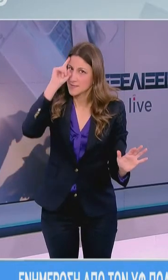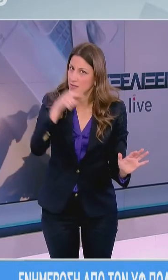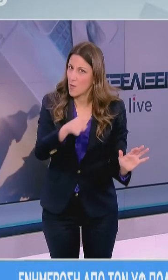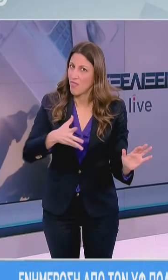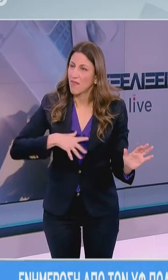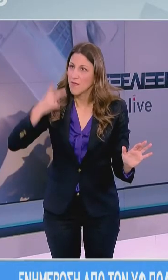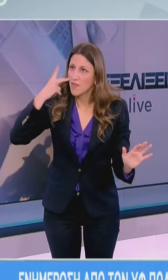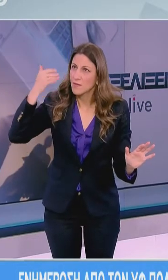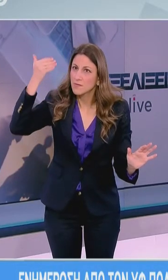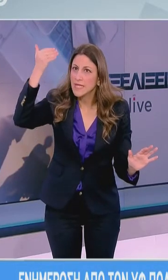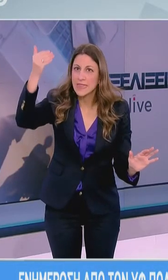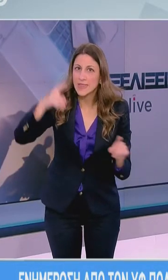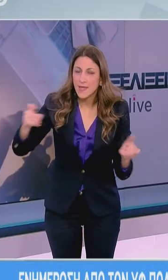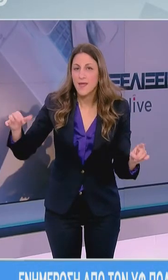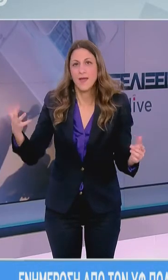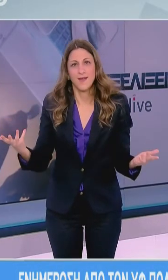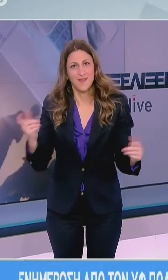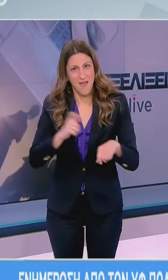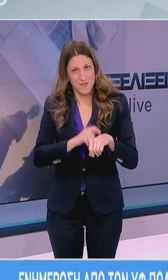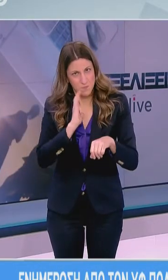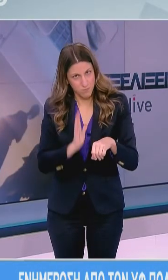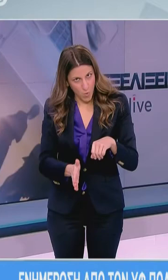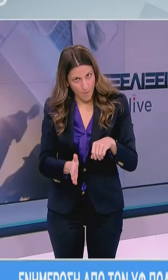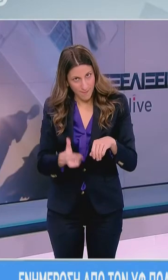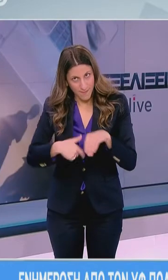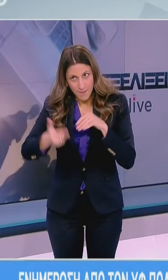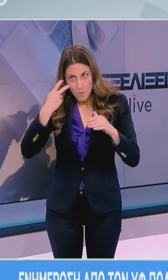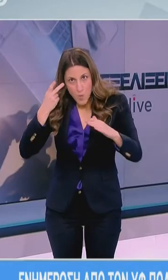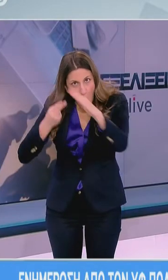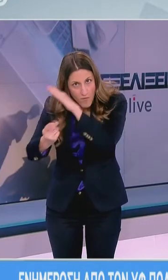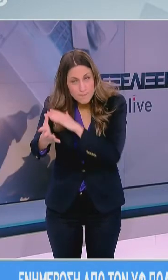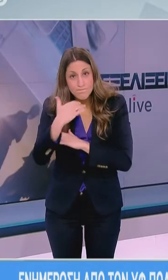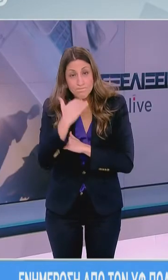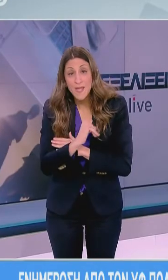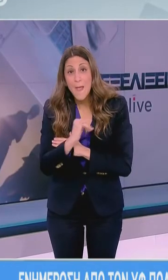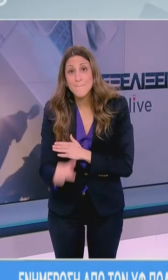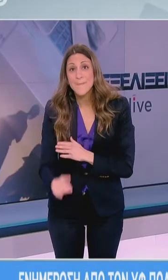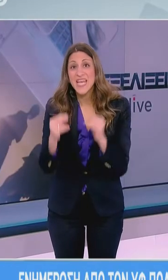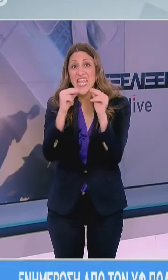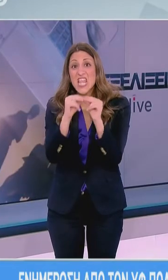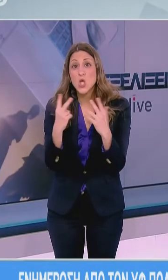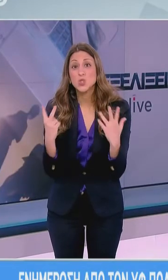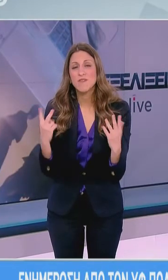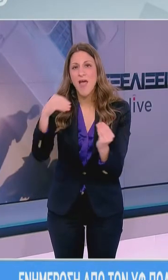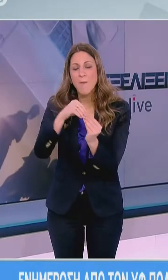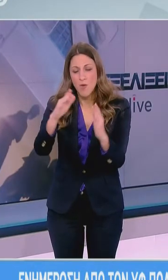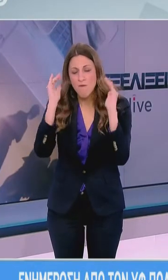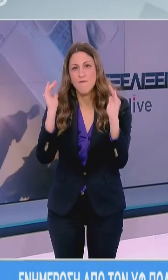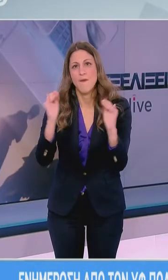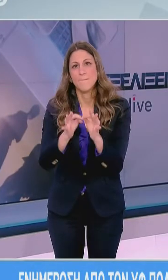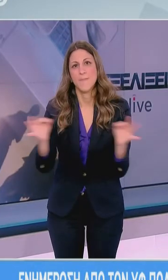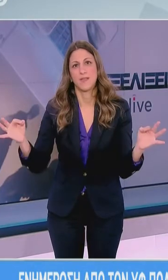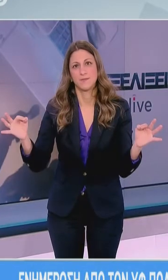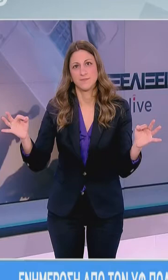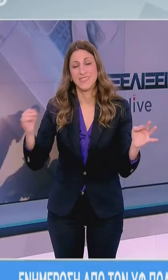αυτό. Πρέπει όμως να είναι σαφές ότι δεν είμαστε εκεί. Μέχρι τις 27 Απριλίου ισχύουν πλήρως τα περιοριστικά μέτρα